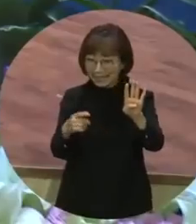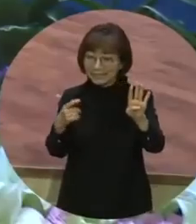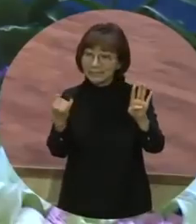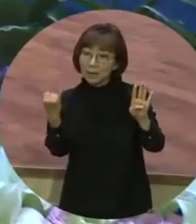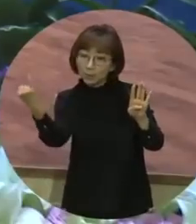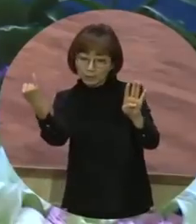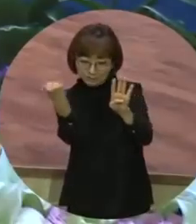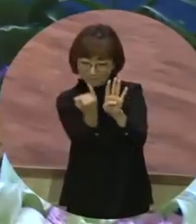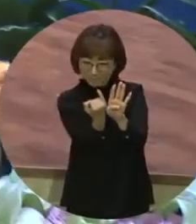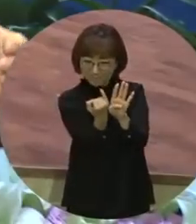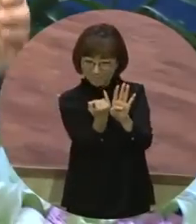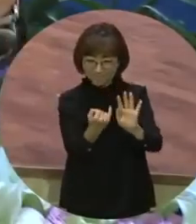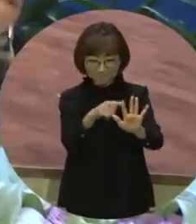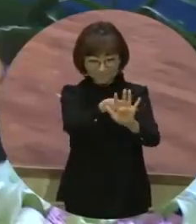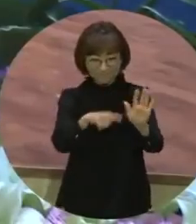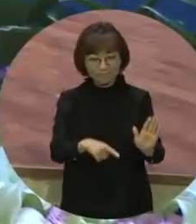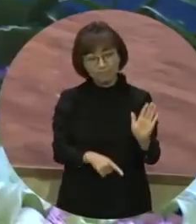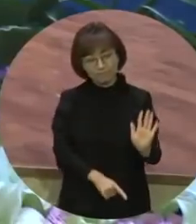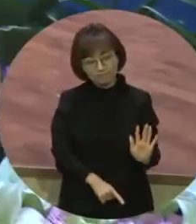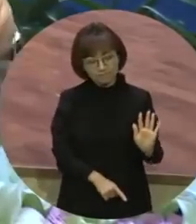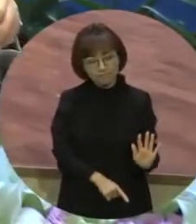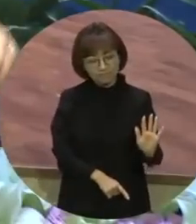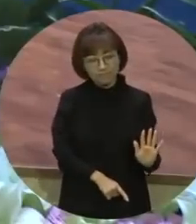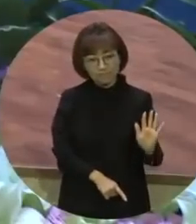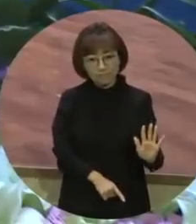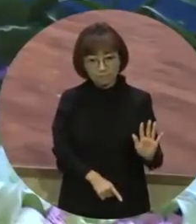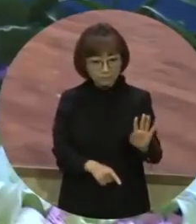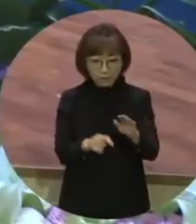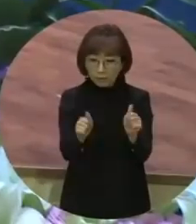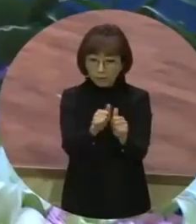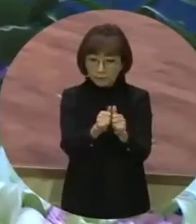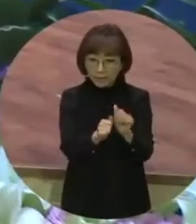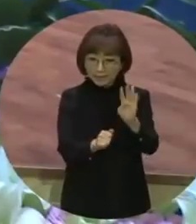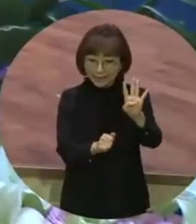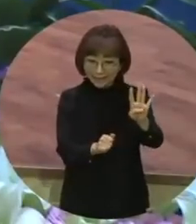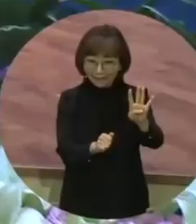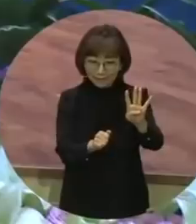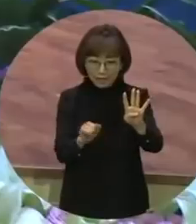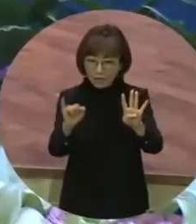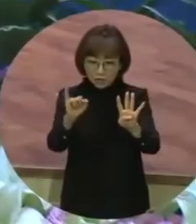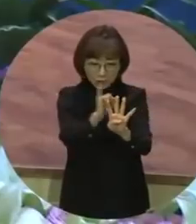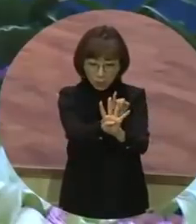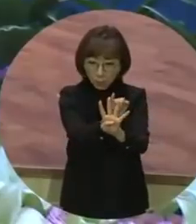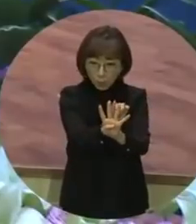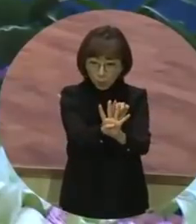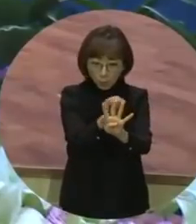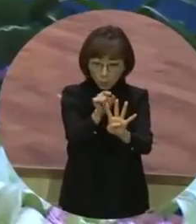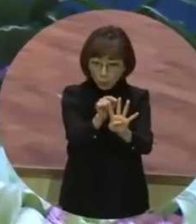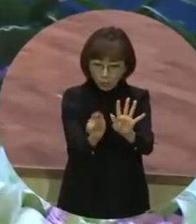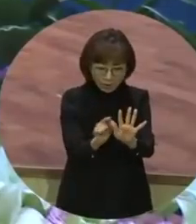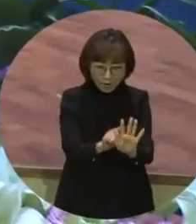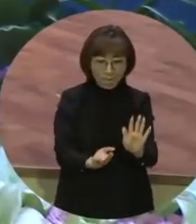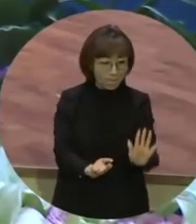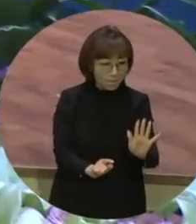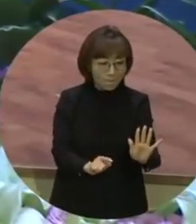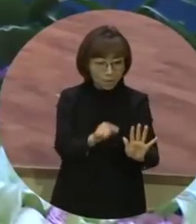길 숙소로 가는데 네 명이 가고 중간에 사모님 넣고 가는데도 뺏겠다, 가방